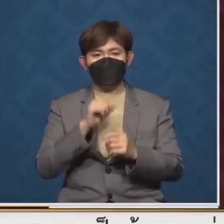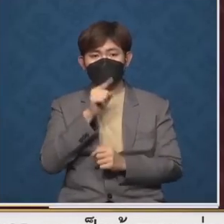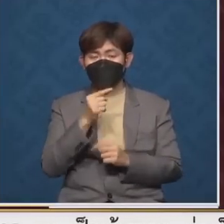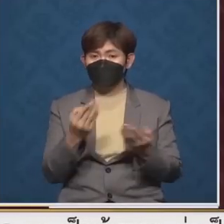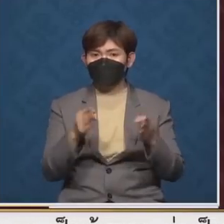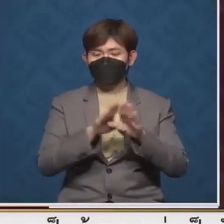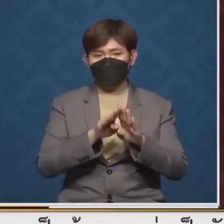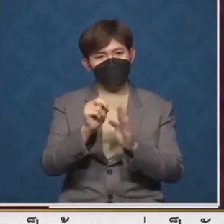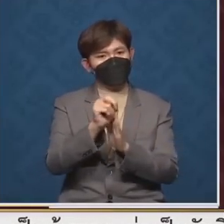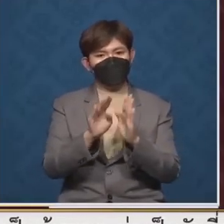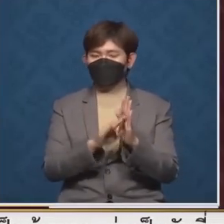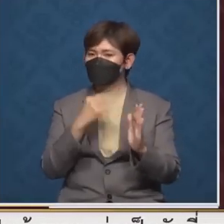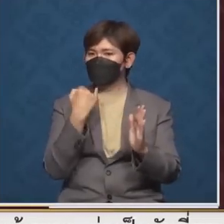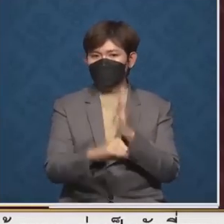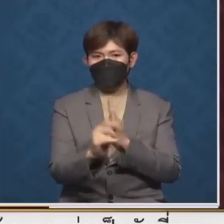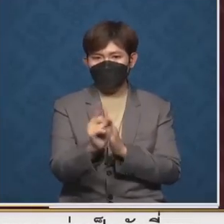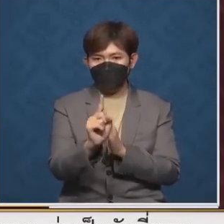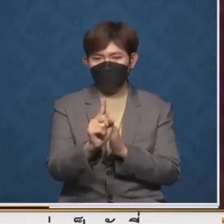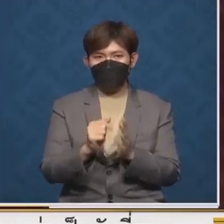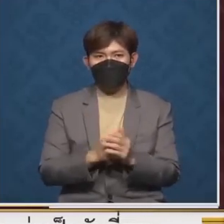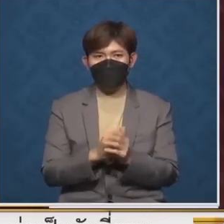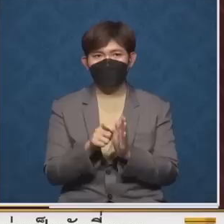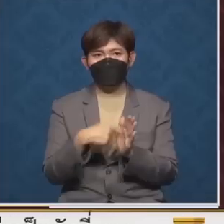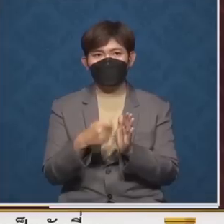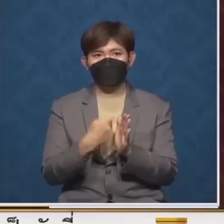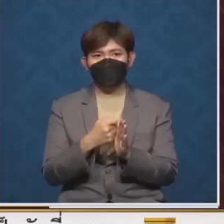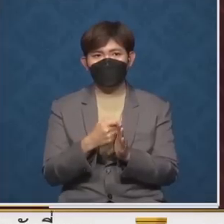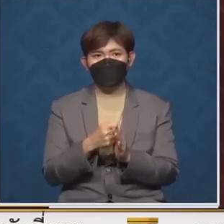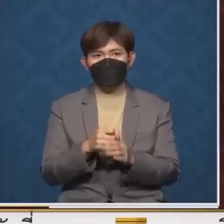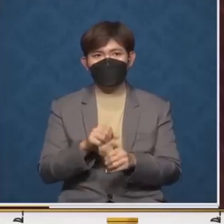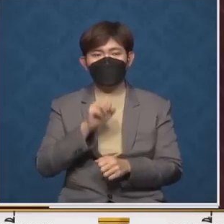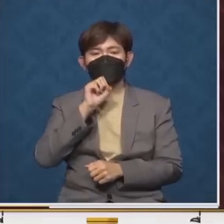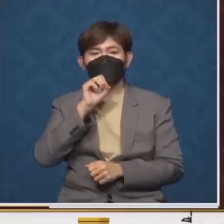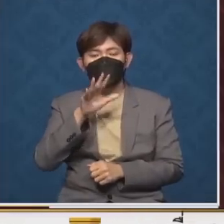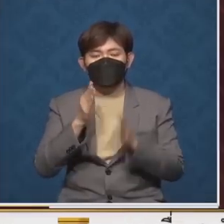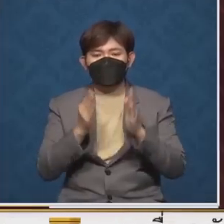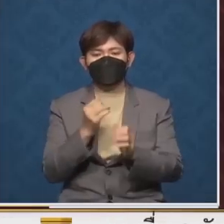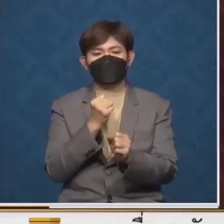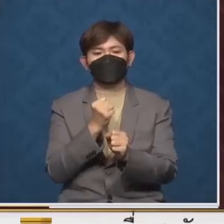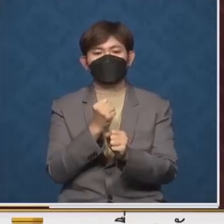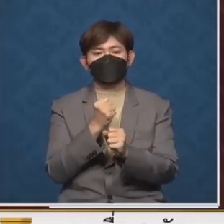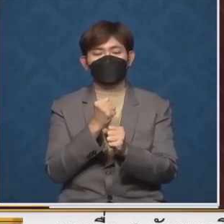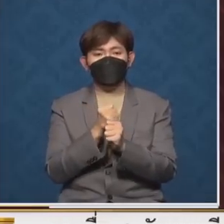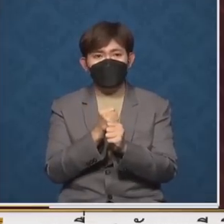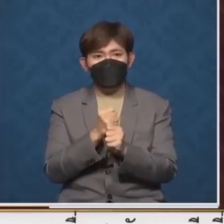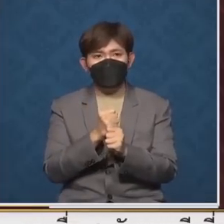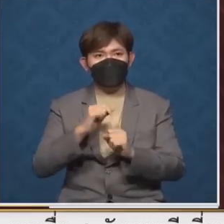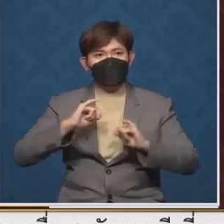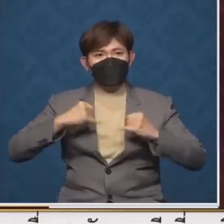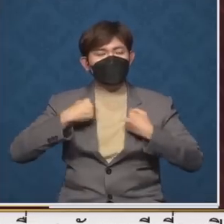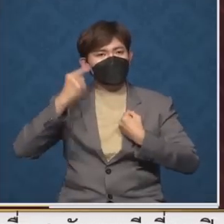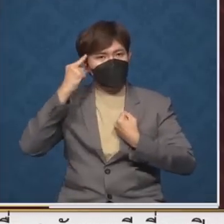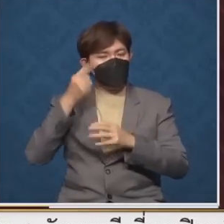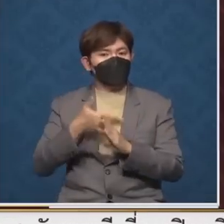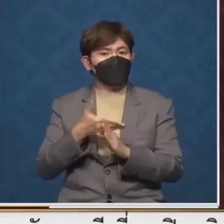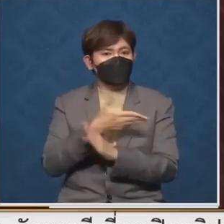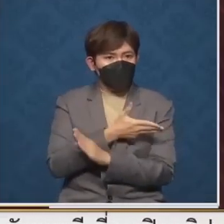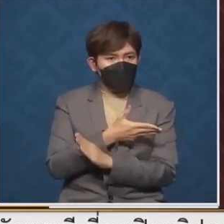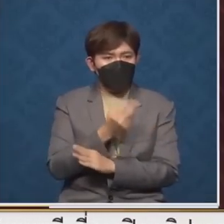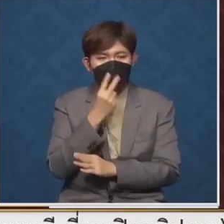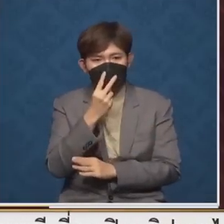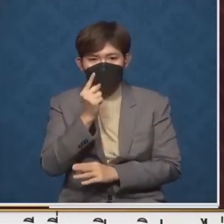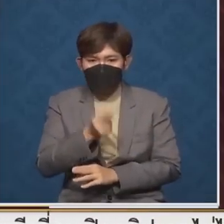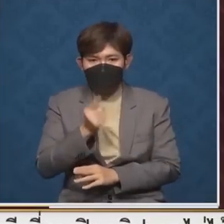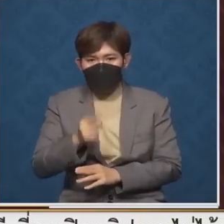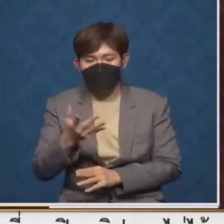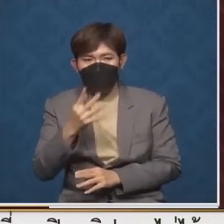บายที่ผดพลาดอย่างร่นแรงเพราไปประกาศให้เจ้าตัวคนงานรู้ตัวเจาของกจการรู้ตัวก่อนปิดท่านไปดูวจริ